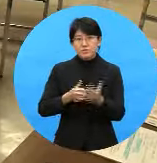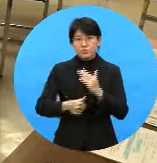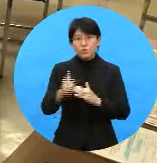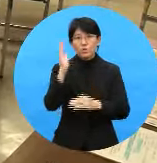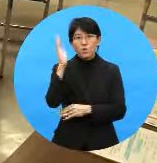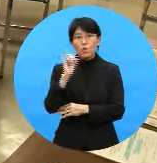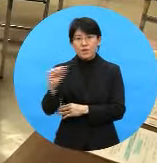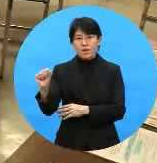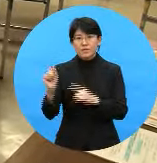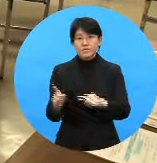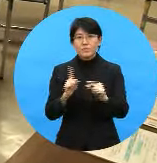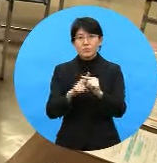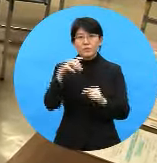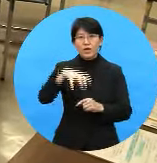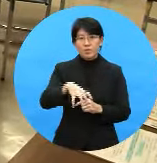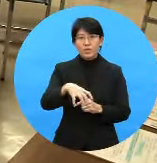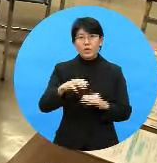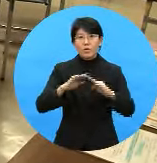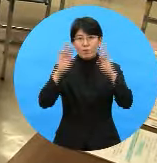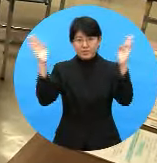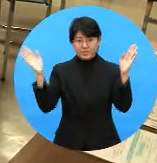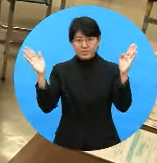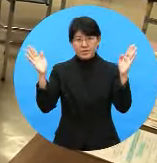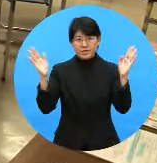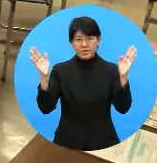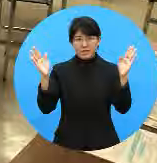中学校で行われました。